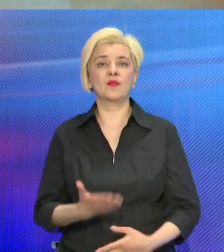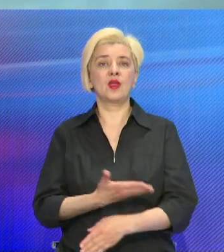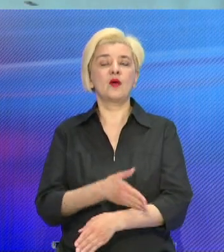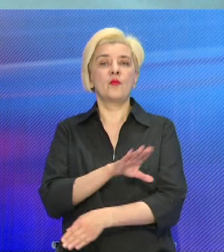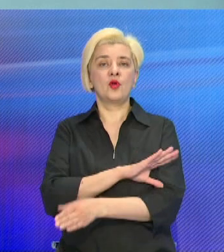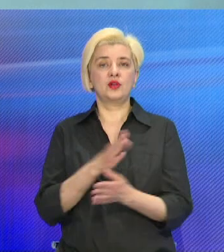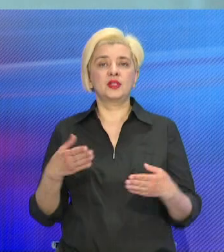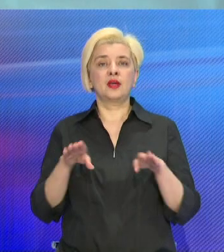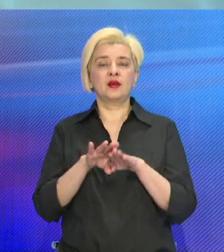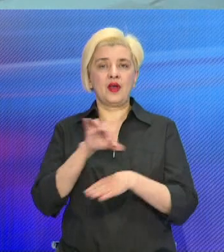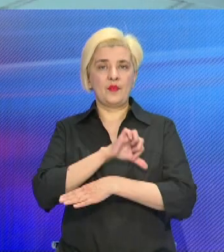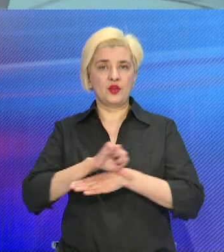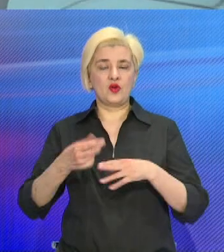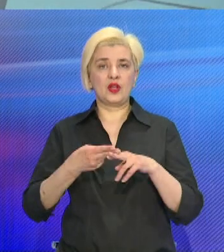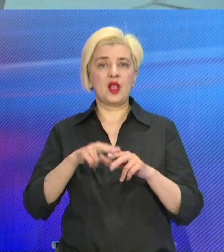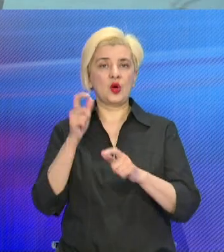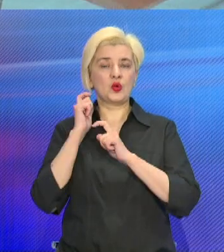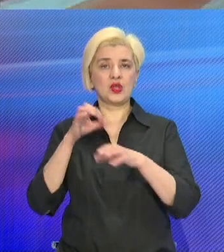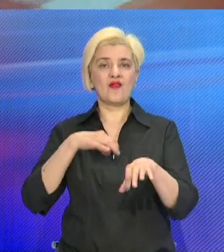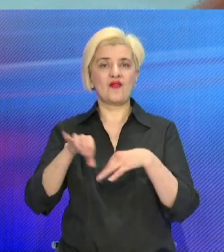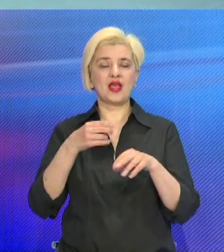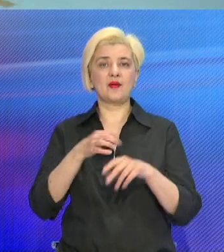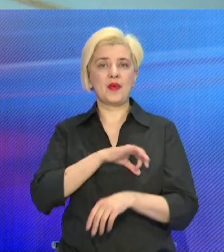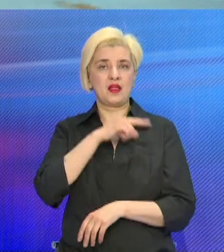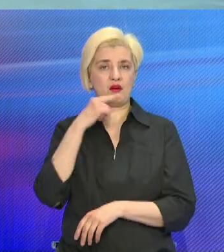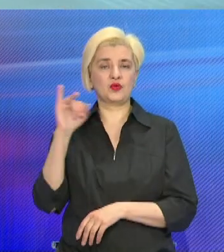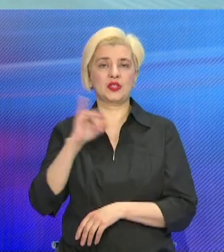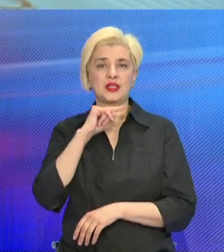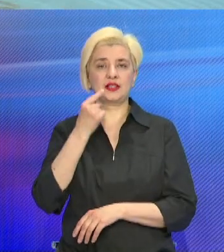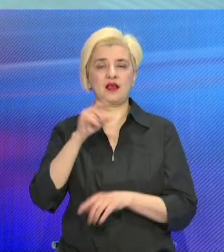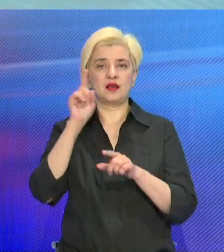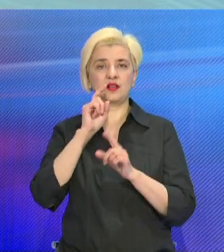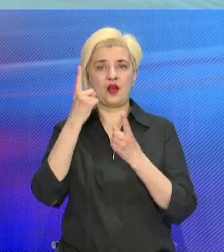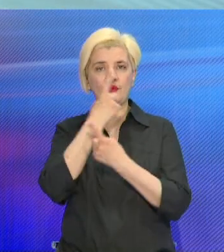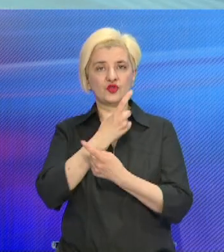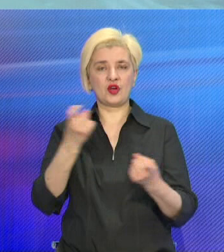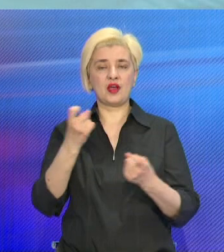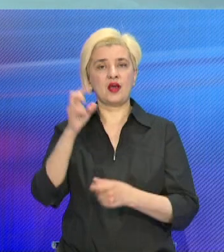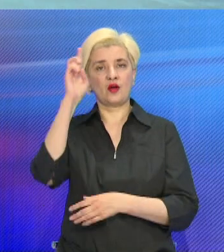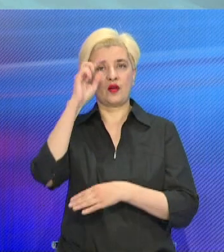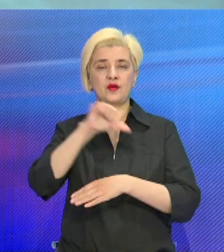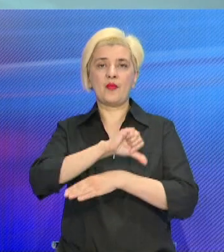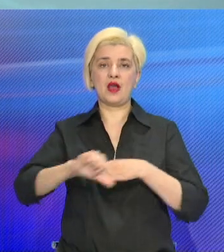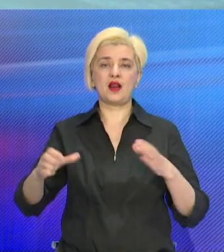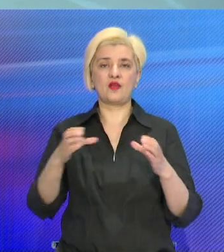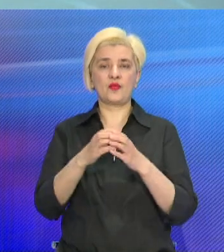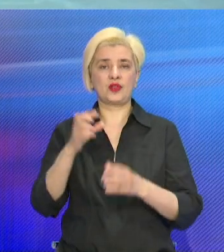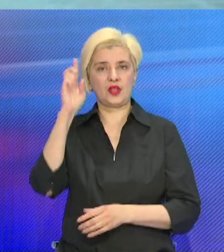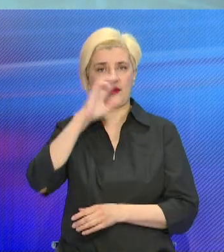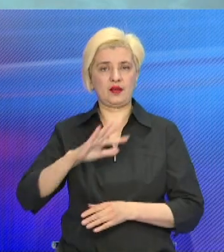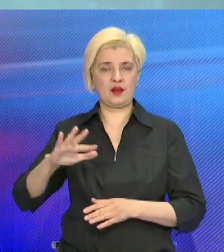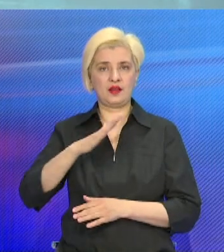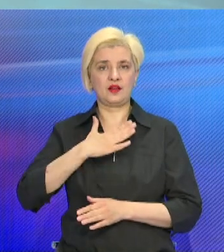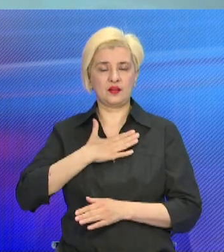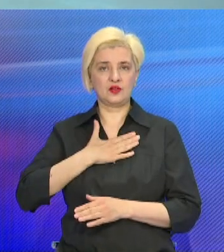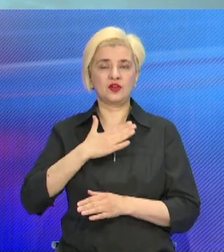Польша закрывае мяжу для грузавых аўтамабіляў з Беларусі і Расіі, паведамляе дзяржаўны пагранічны камітэт нашай краіны са спасылкай